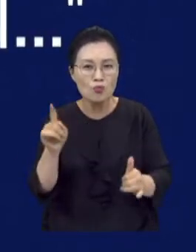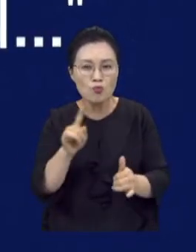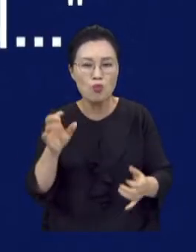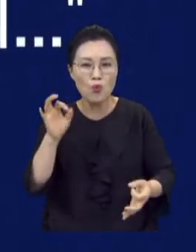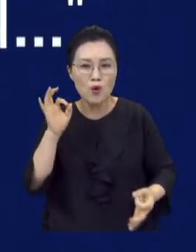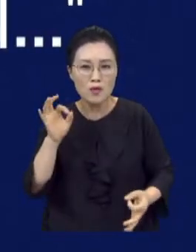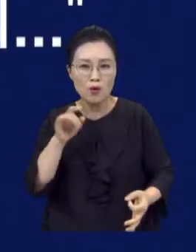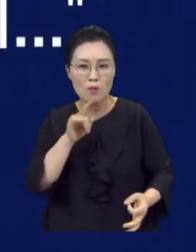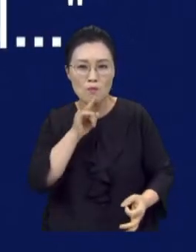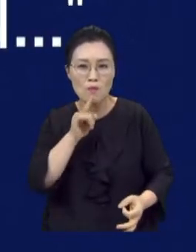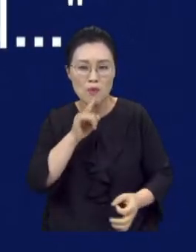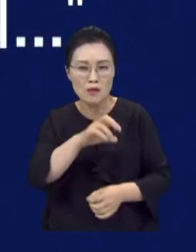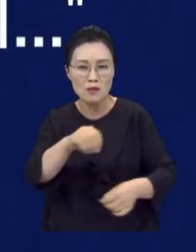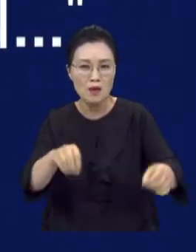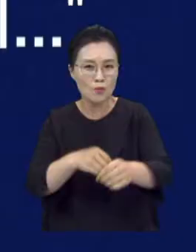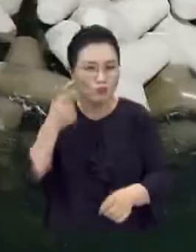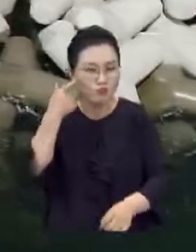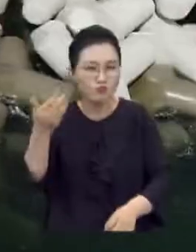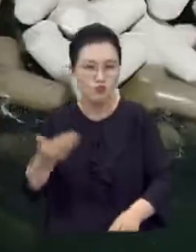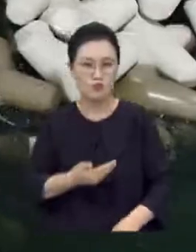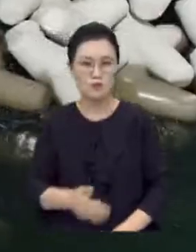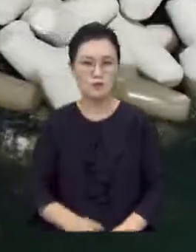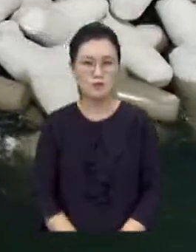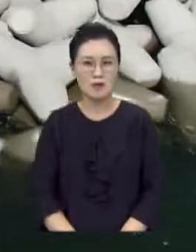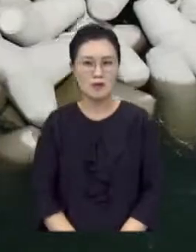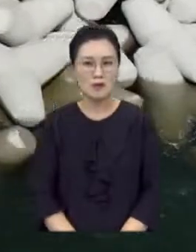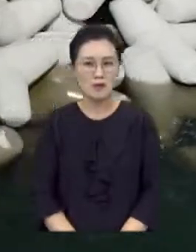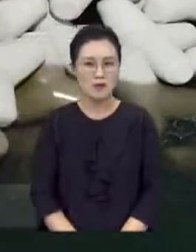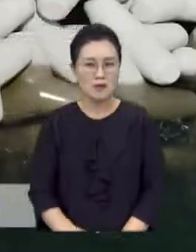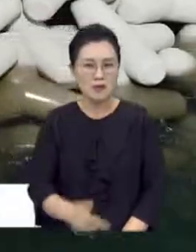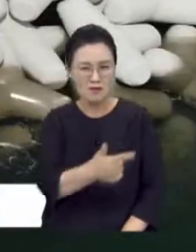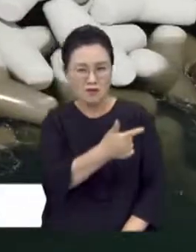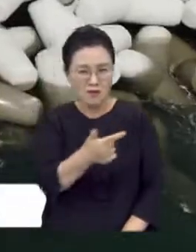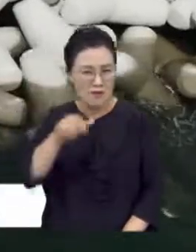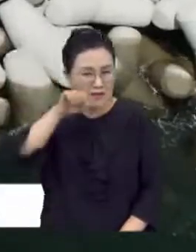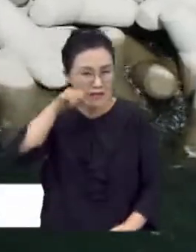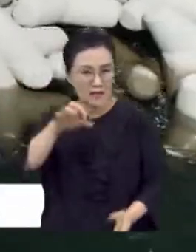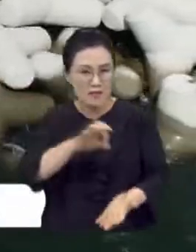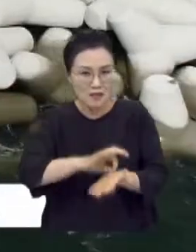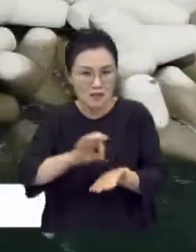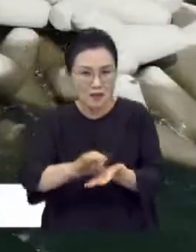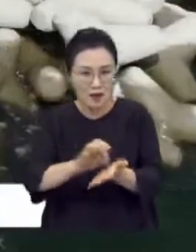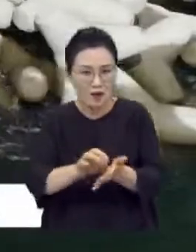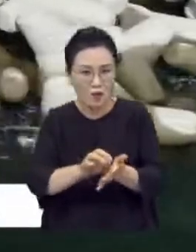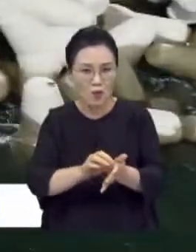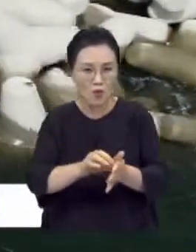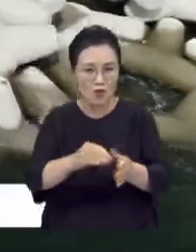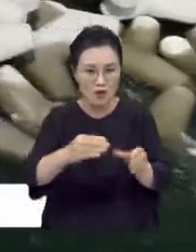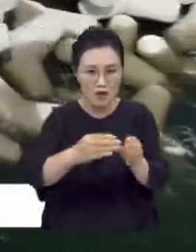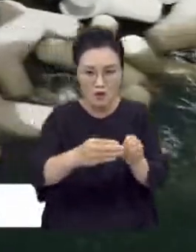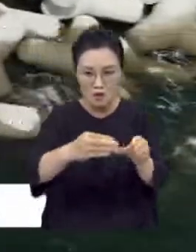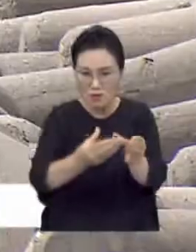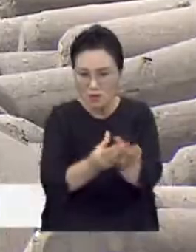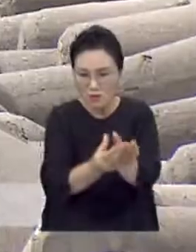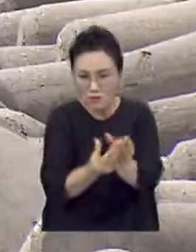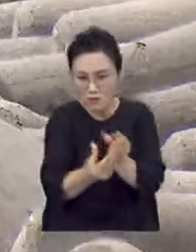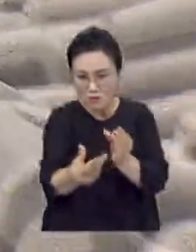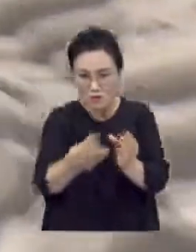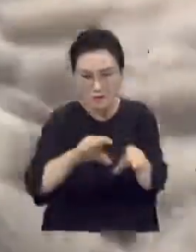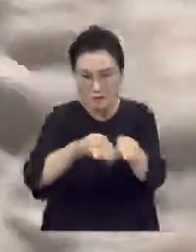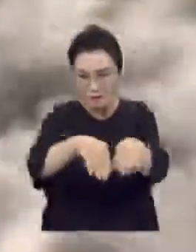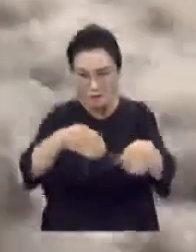취재진에게 데 물었습니다 수백억 원의 국비를 들여 방제 시설까지 만든 곳이 오히려 큰 피해를